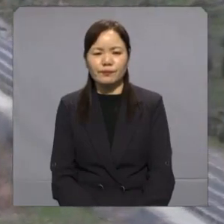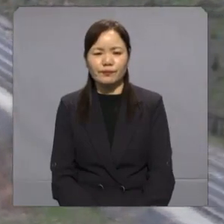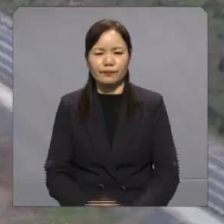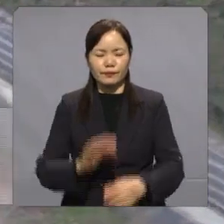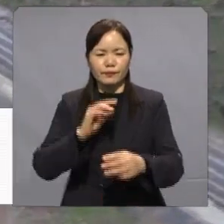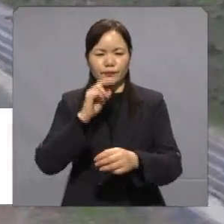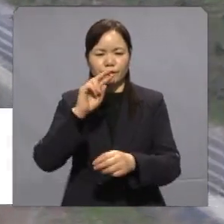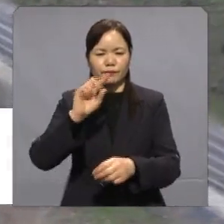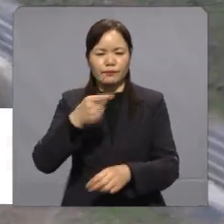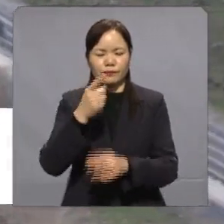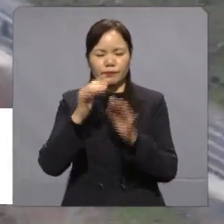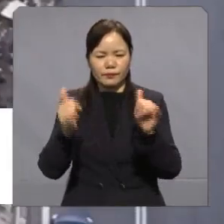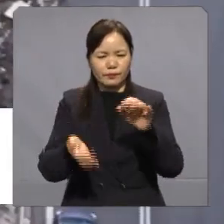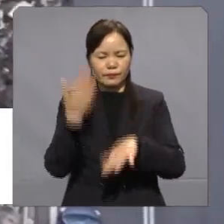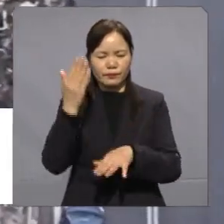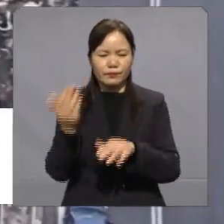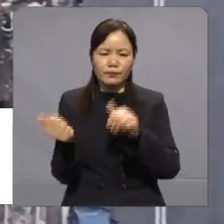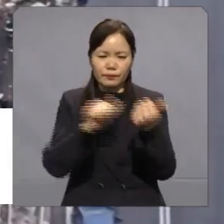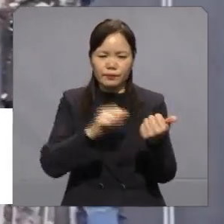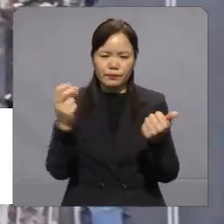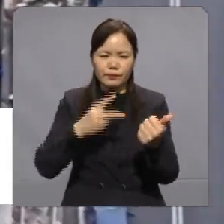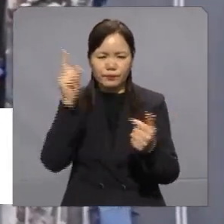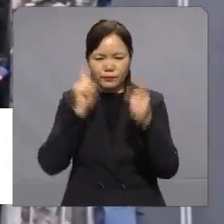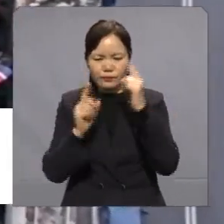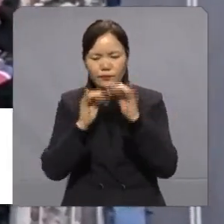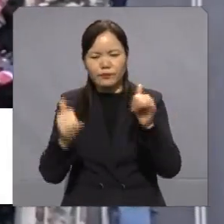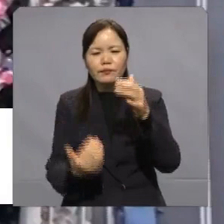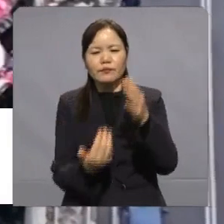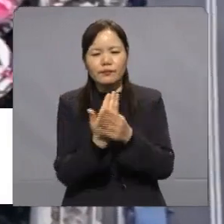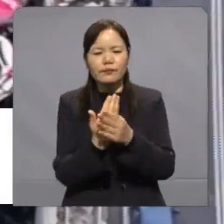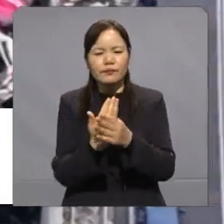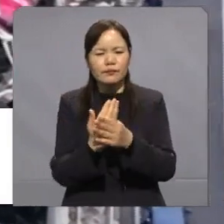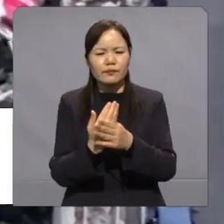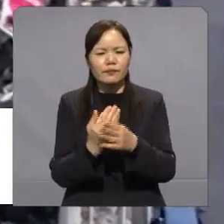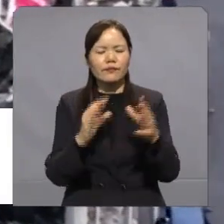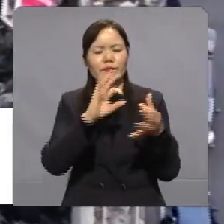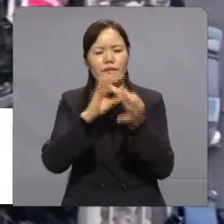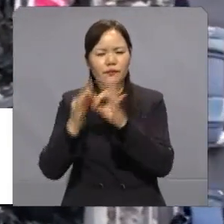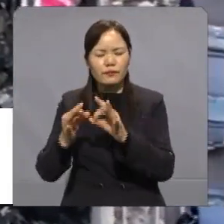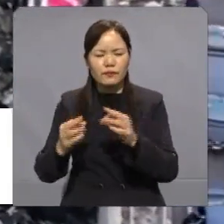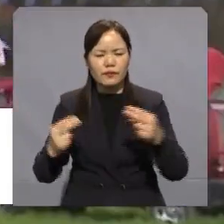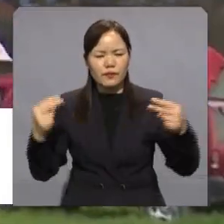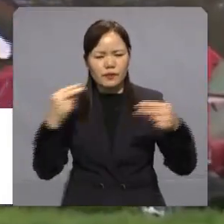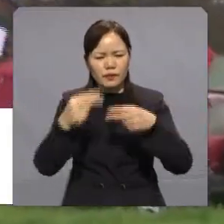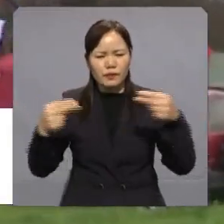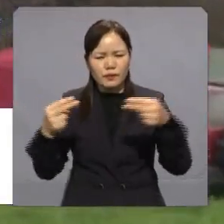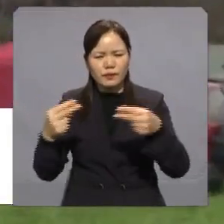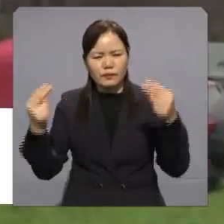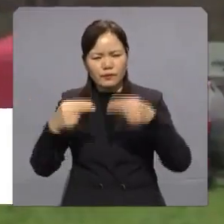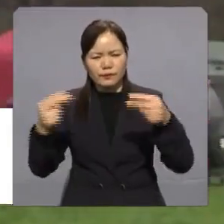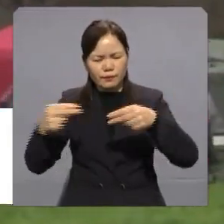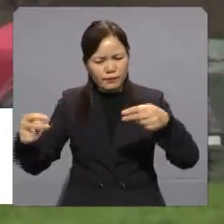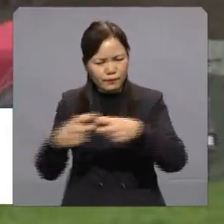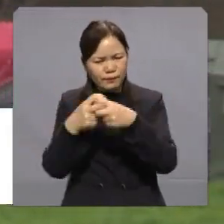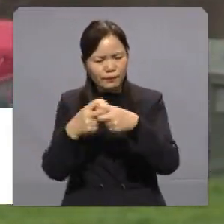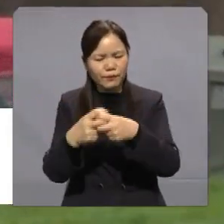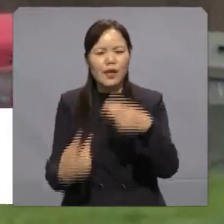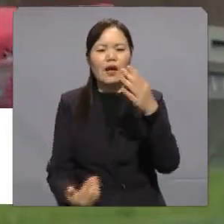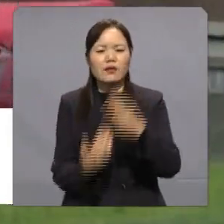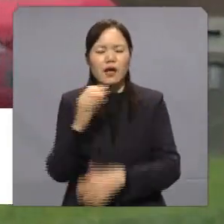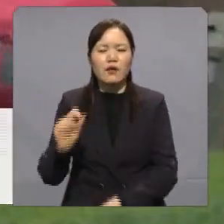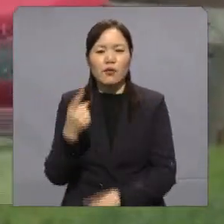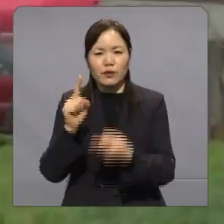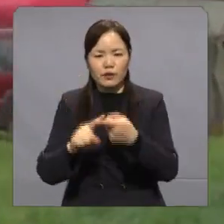100명이 넘는 사상자를 낸 그리스 열차 충돌 참사. 사고 원인을 놓고 조사가 진행 중인